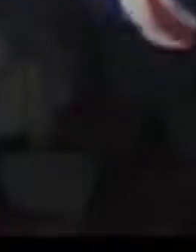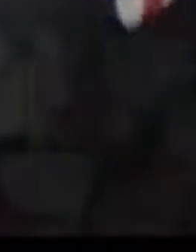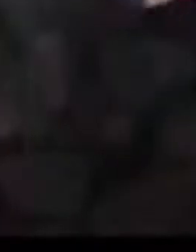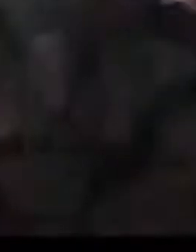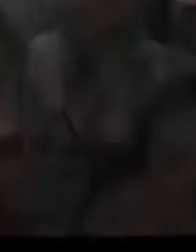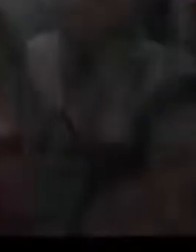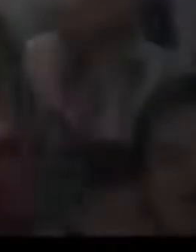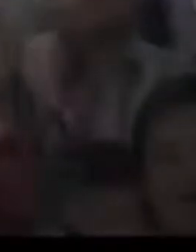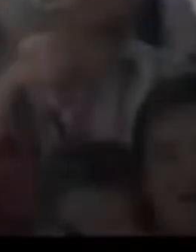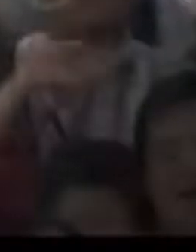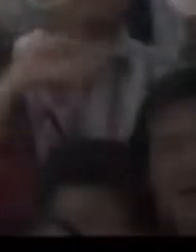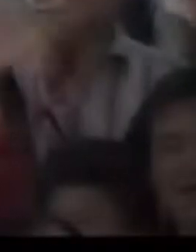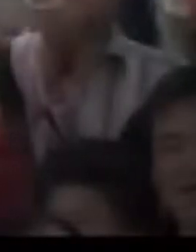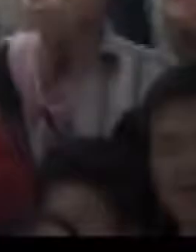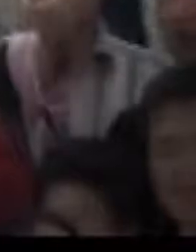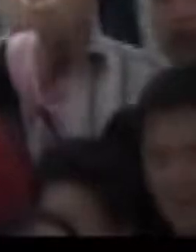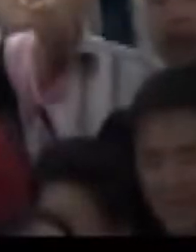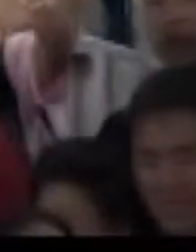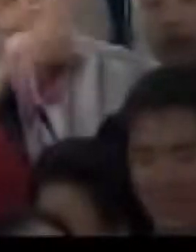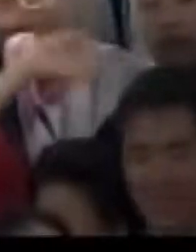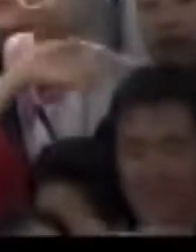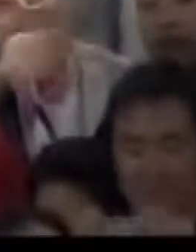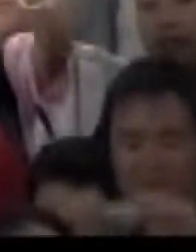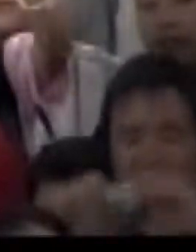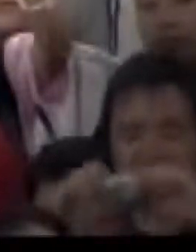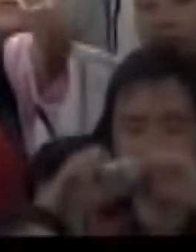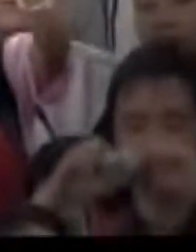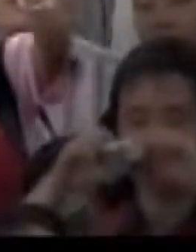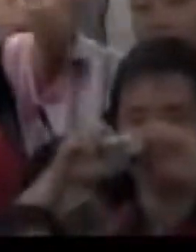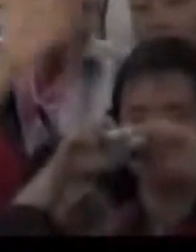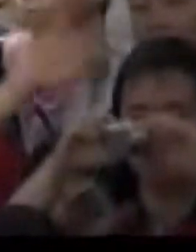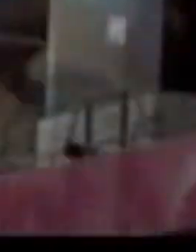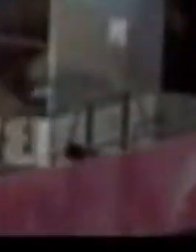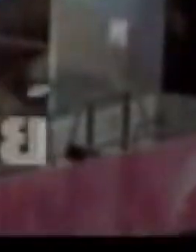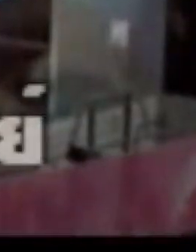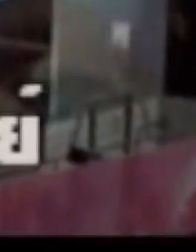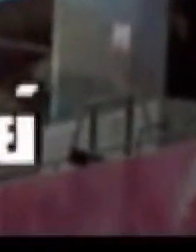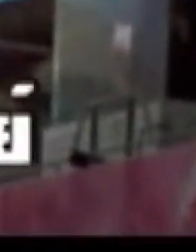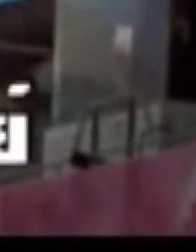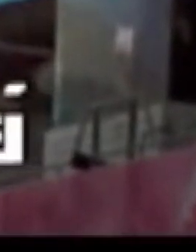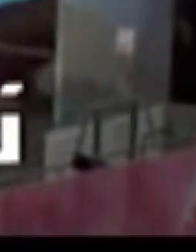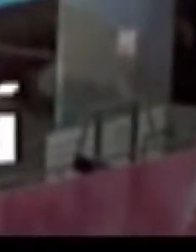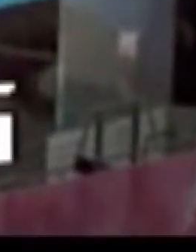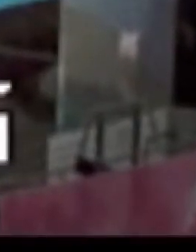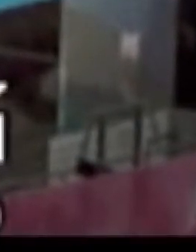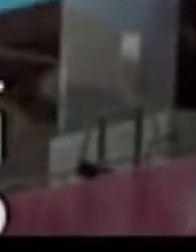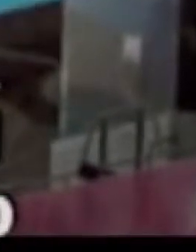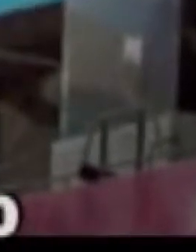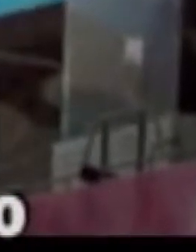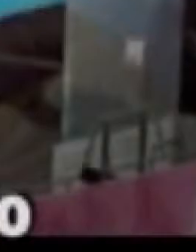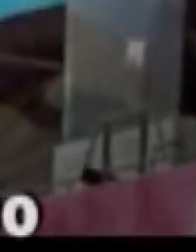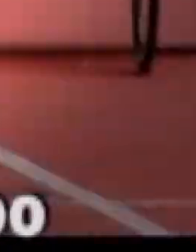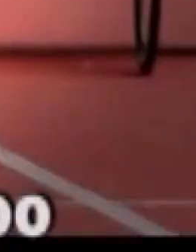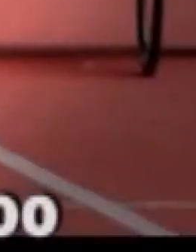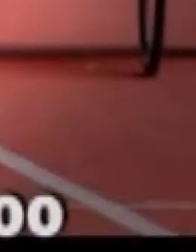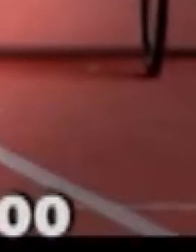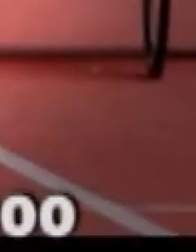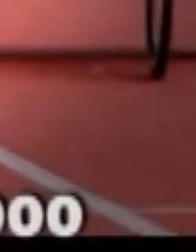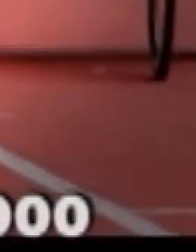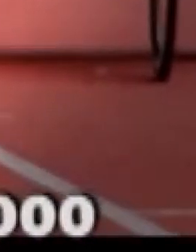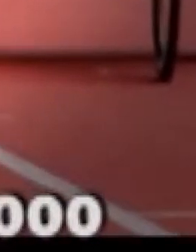ราขึ้นอยู่ตรงกลางพอรับเหรียญเสร็จก็มีร้องเพลงชาติไทยใช่มั้ยครับก็ร่วมร้องเพลงด้วยน้ําตามันก็เ